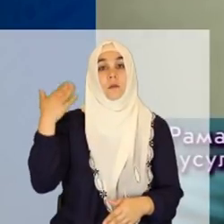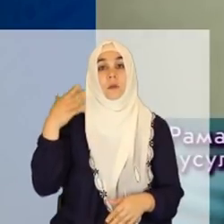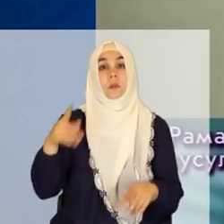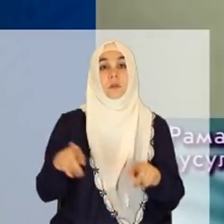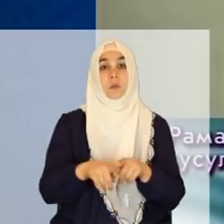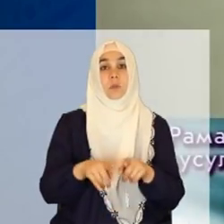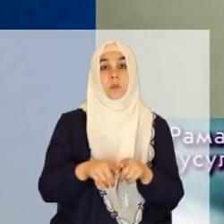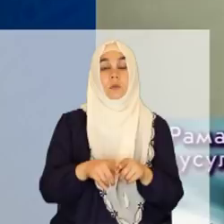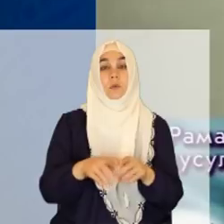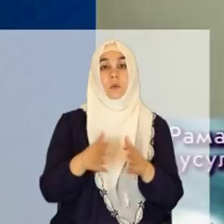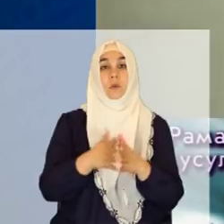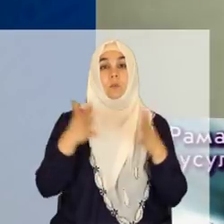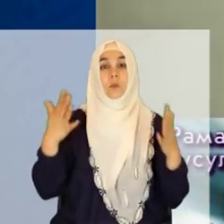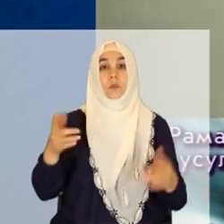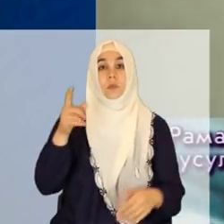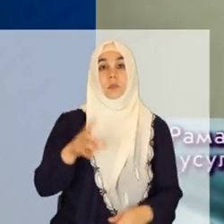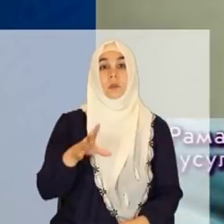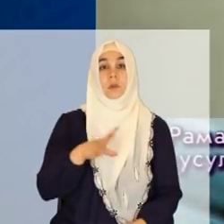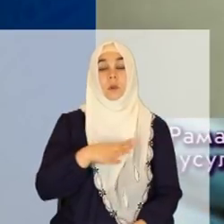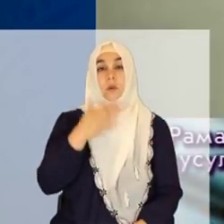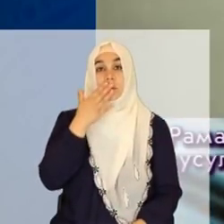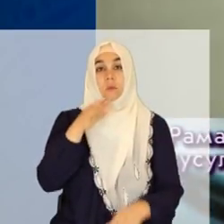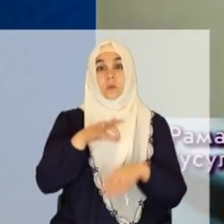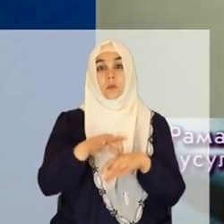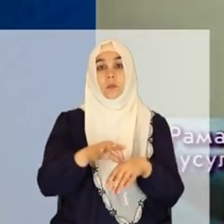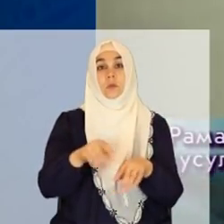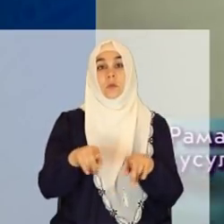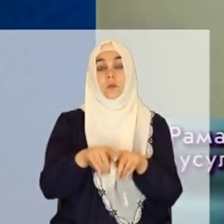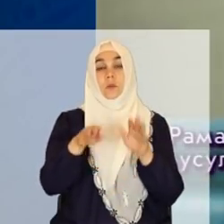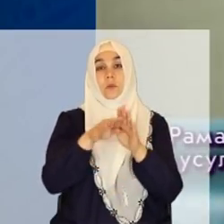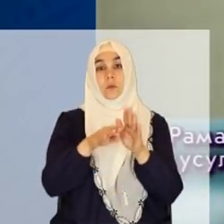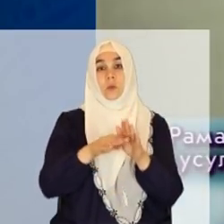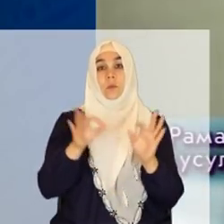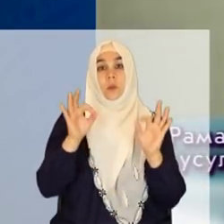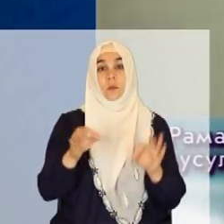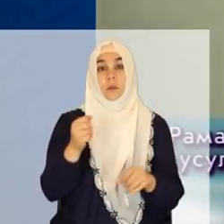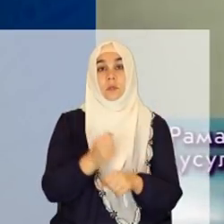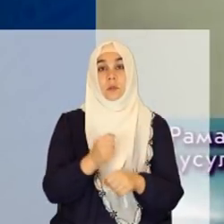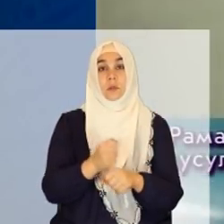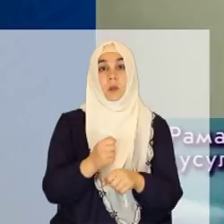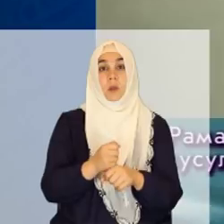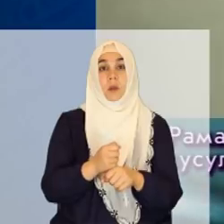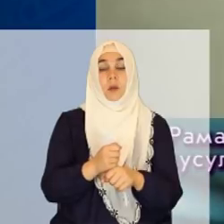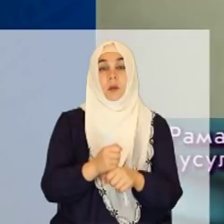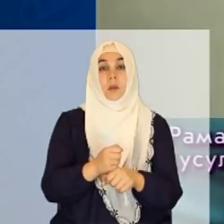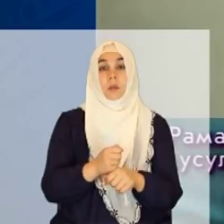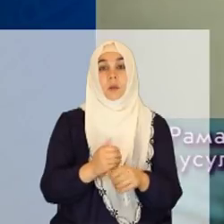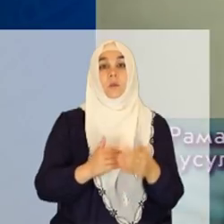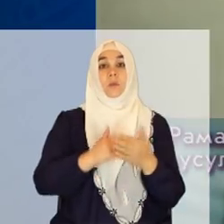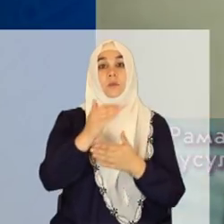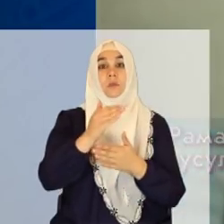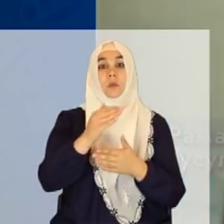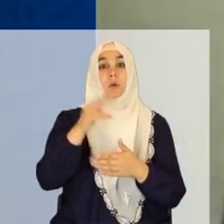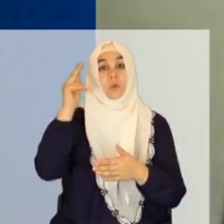avvalgiga nisbatan anchagina ko'p kishilarimiz ro'za tutishni o'rniga qo'yib, ma'lum bir maqomga erishdilar.